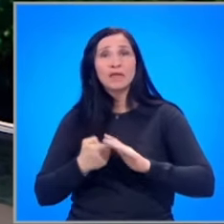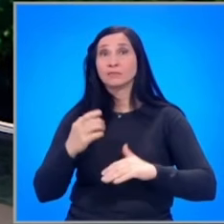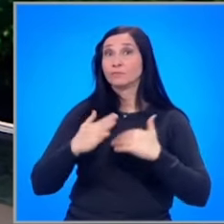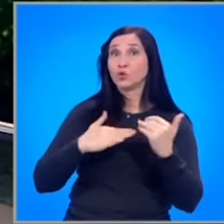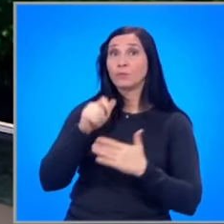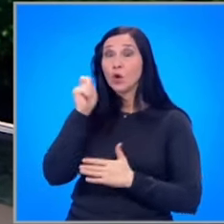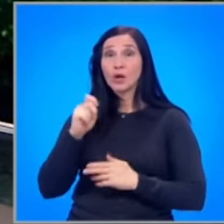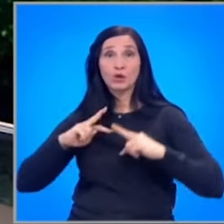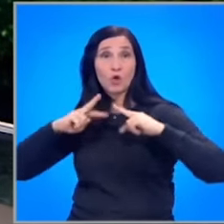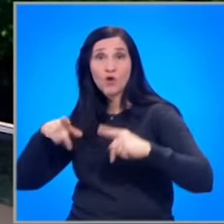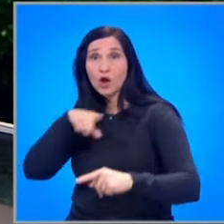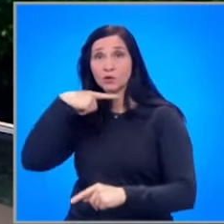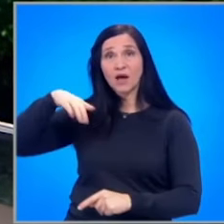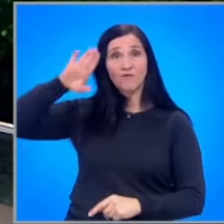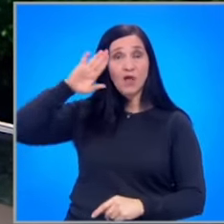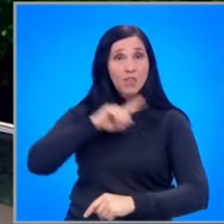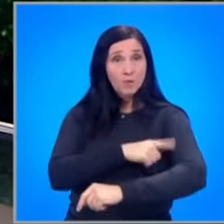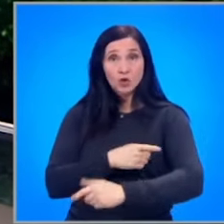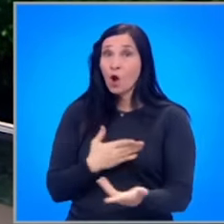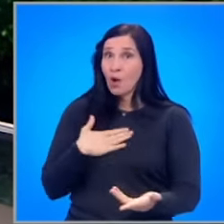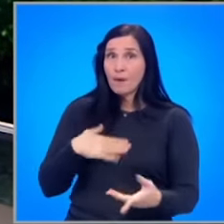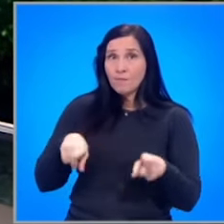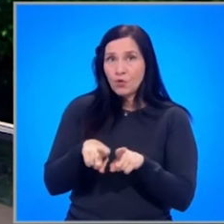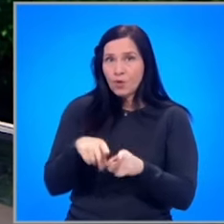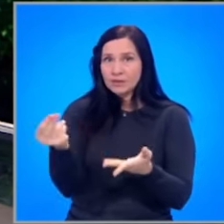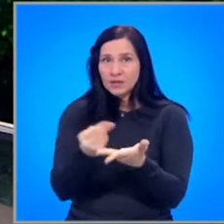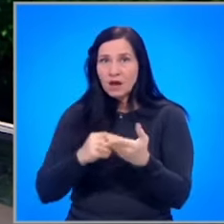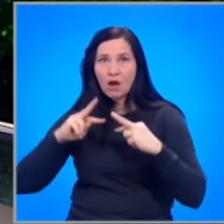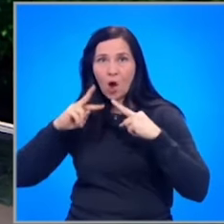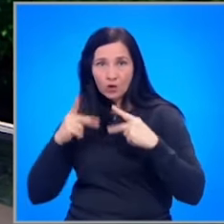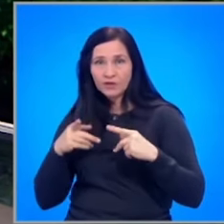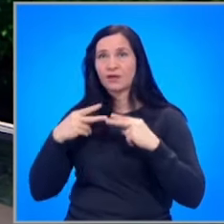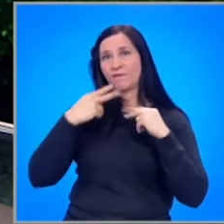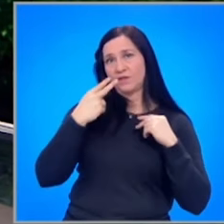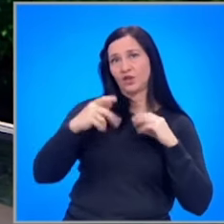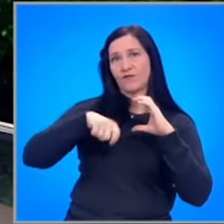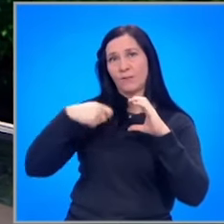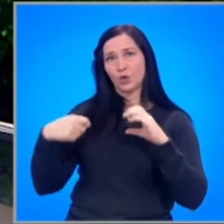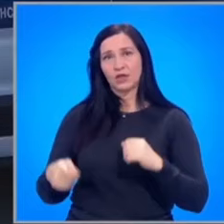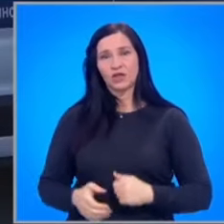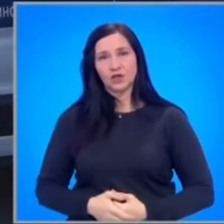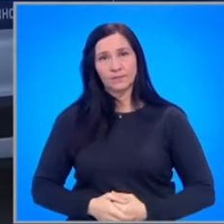отвърне на руската военна мощ, ако се стигне до подобен сценарий? Отговорите в репортажа на Мартин Гицов.